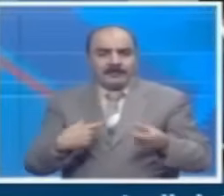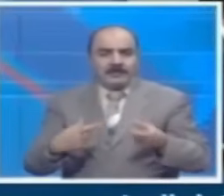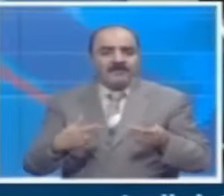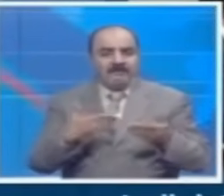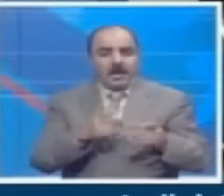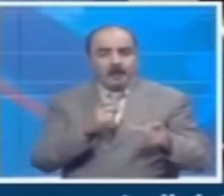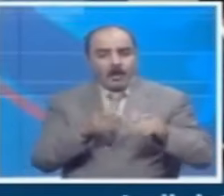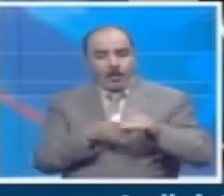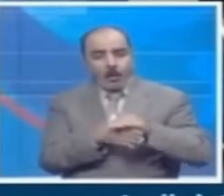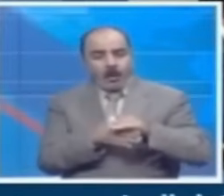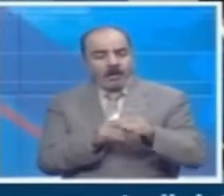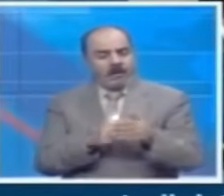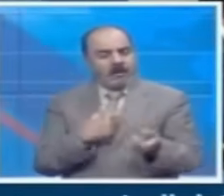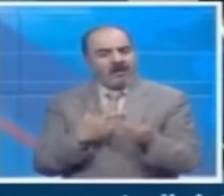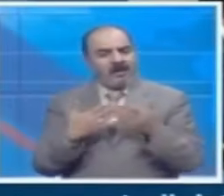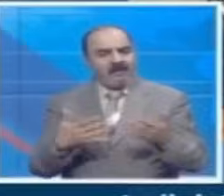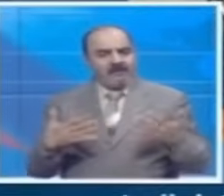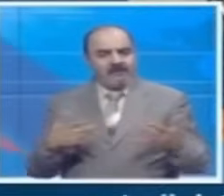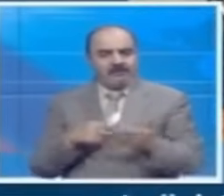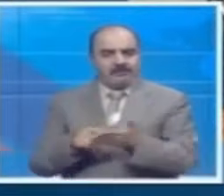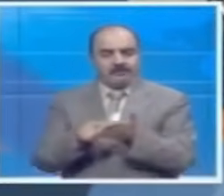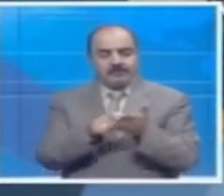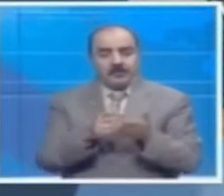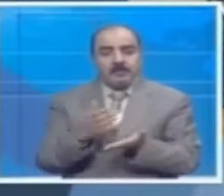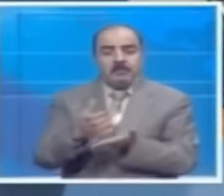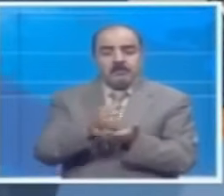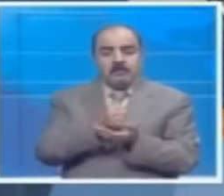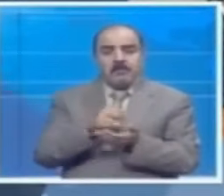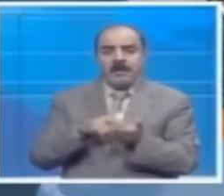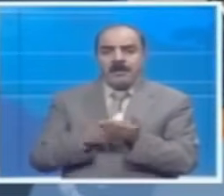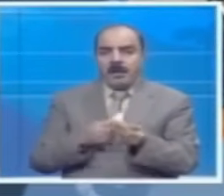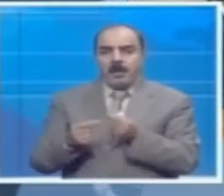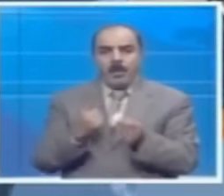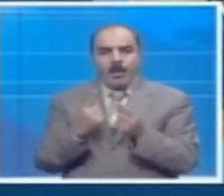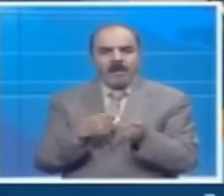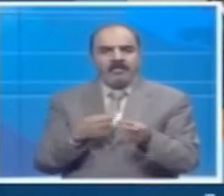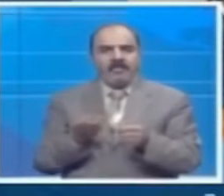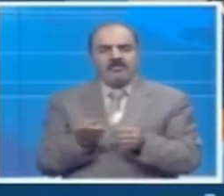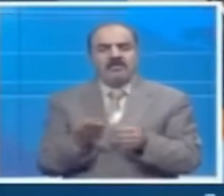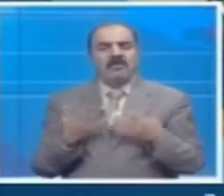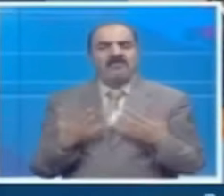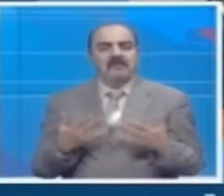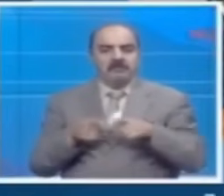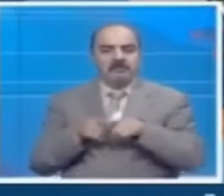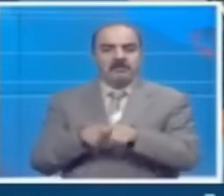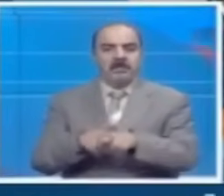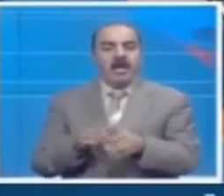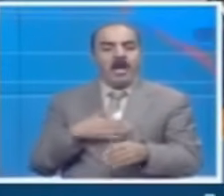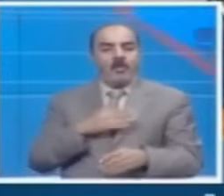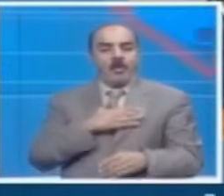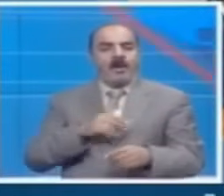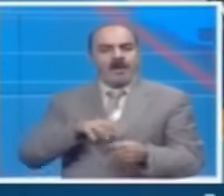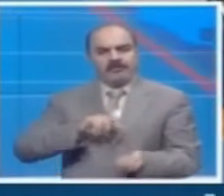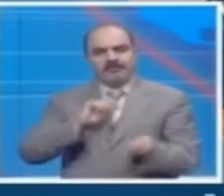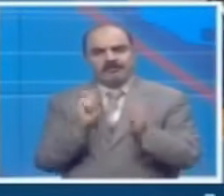والتكنولوجية للبنك وتيسير إجراءات الشمول المالي والتعامل المصرفي الإلكتروني تماشيا مع مساعي الدولة